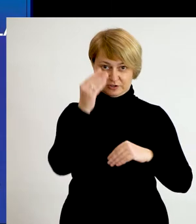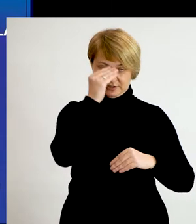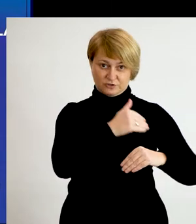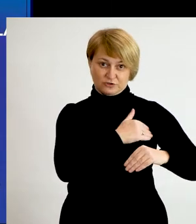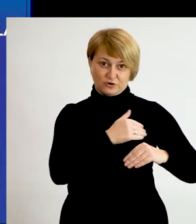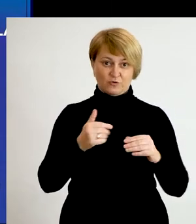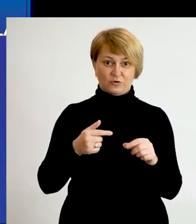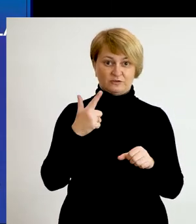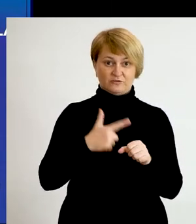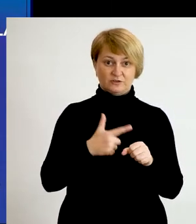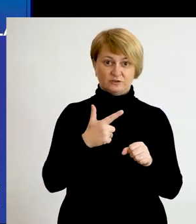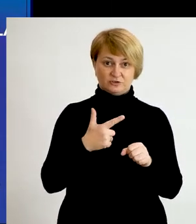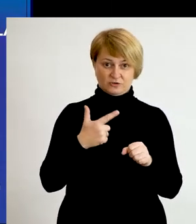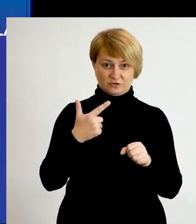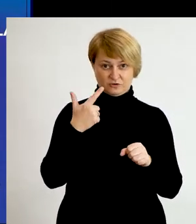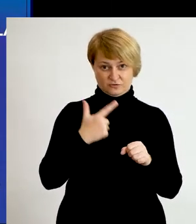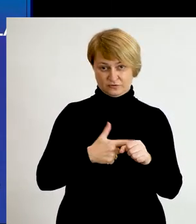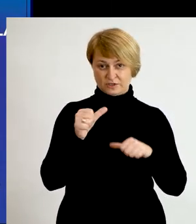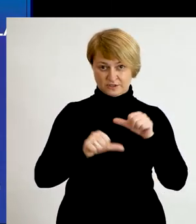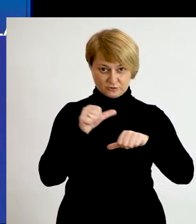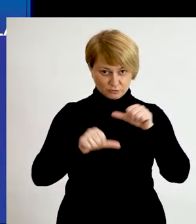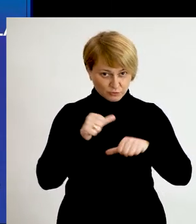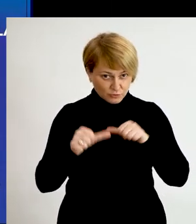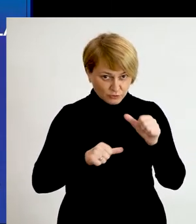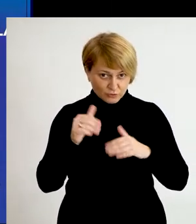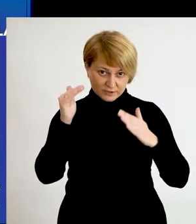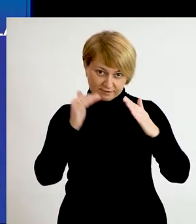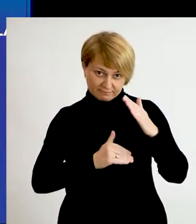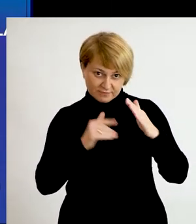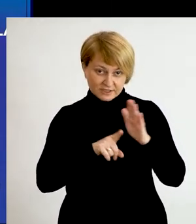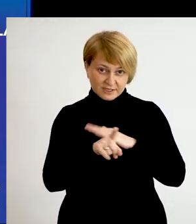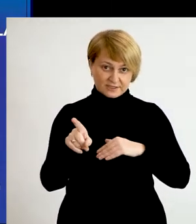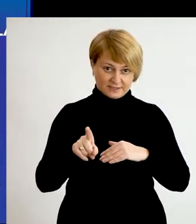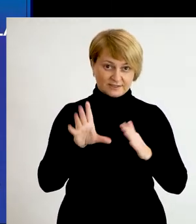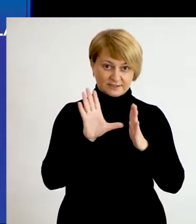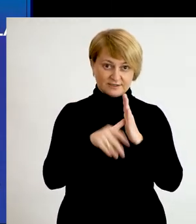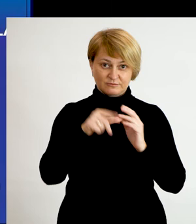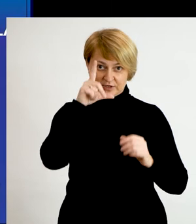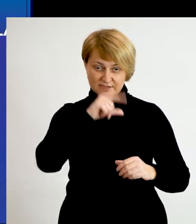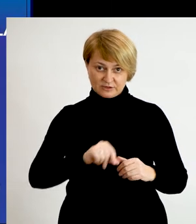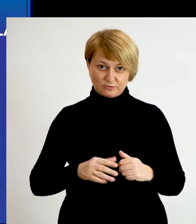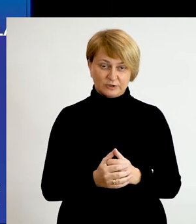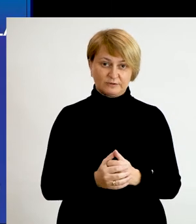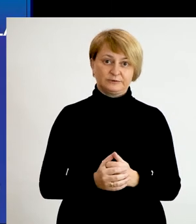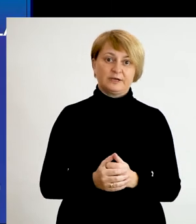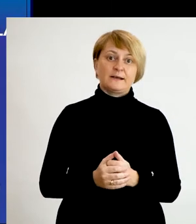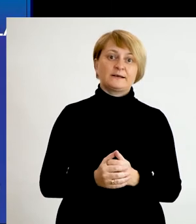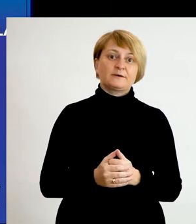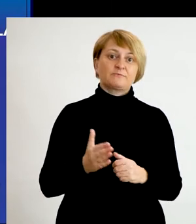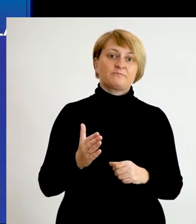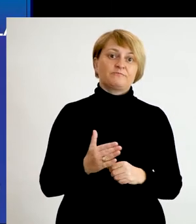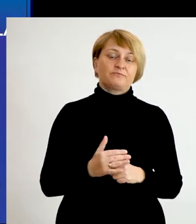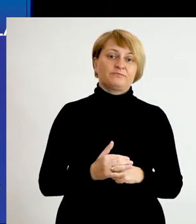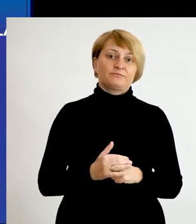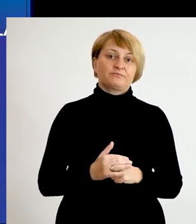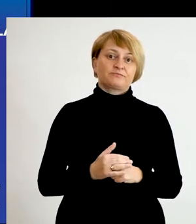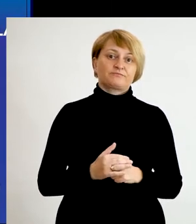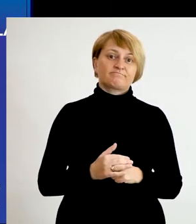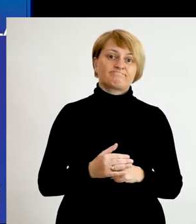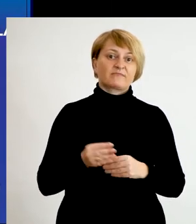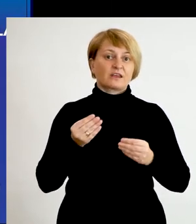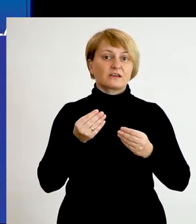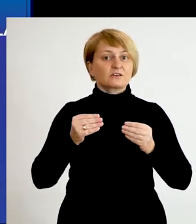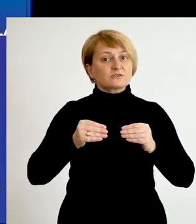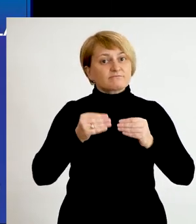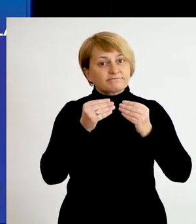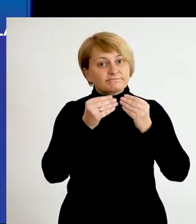roku 2020. Tak Ministerstwo Finansów zdecydowało dla miasta Opola. Czyli pomimo tego, że